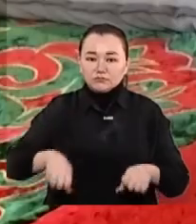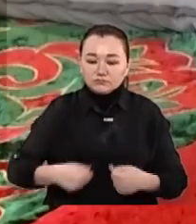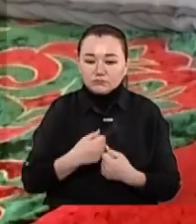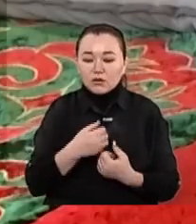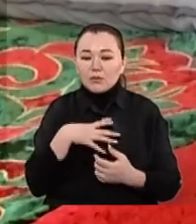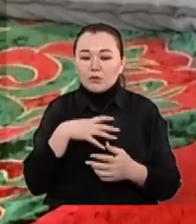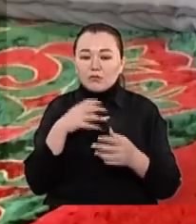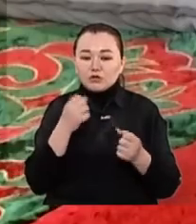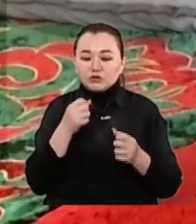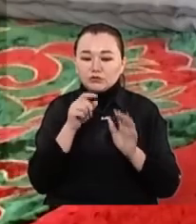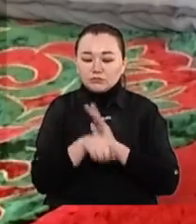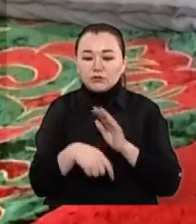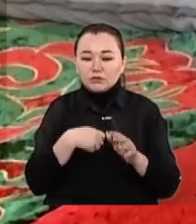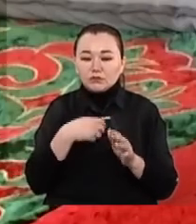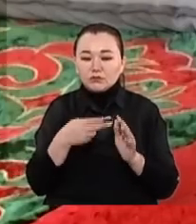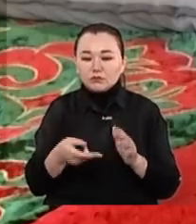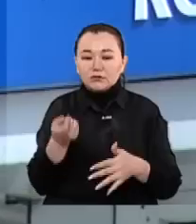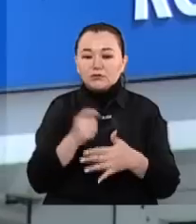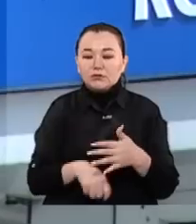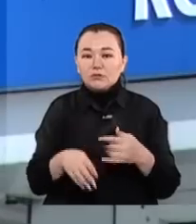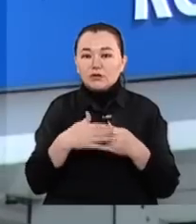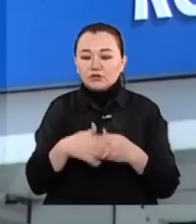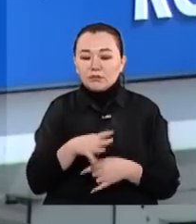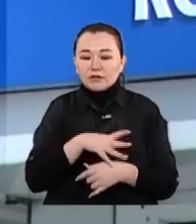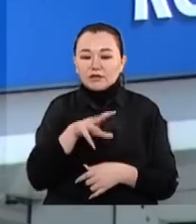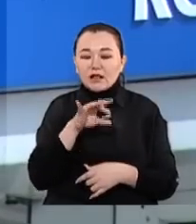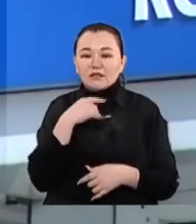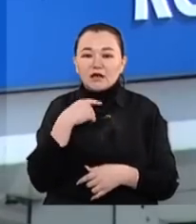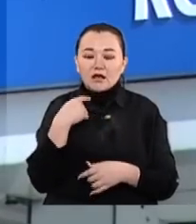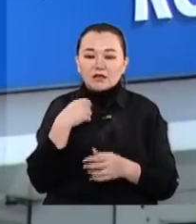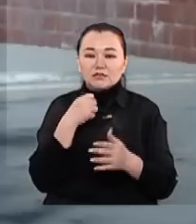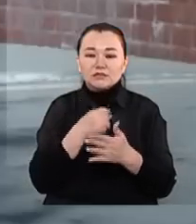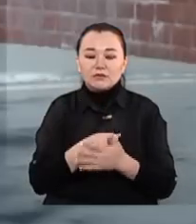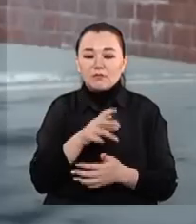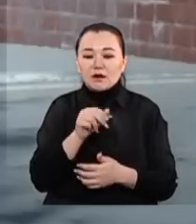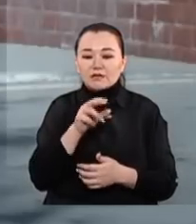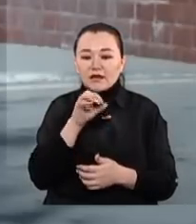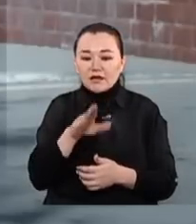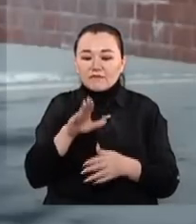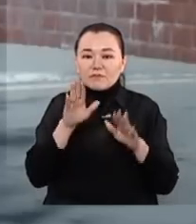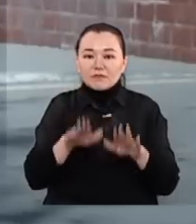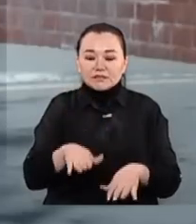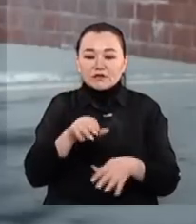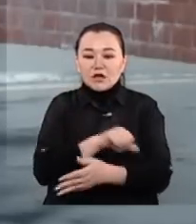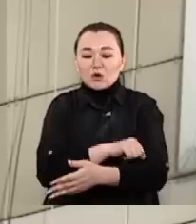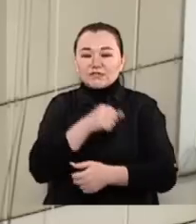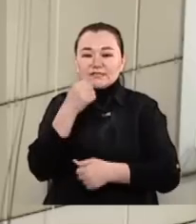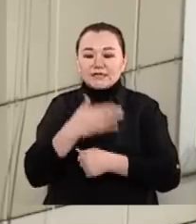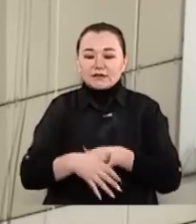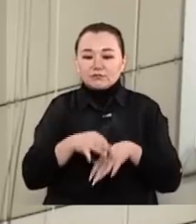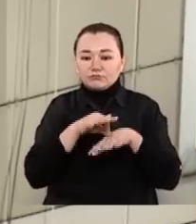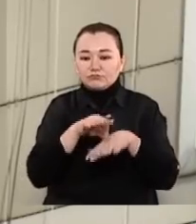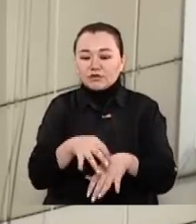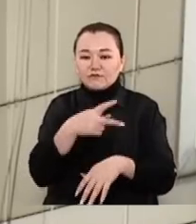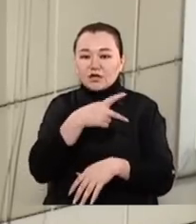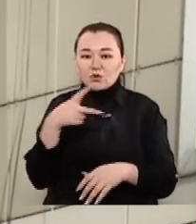алып да, алып кет, машинанын эсигин жабып алды. Талгардан чыккан көлүк бирден Макатаев көчөсүнүн боюнда орнолошкан наркологиялык орталыкка жеткен.